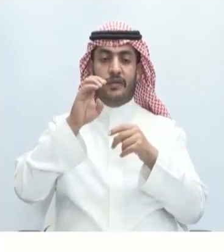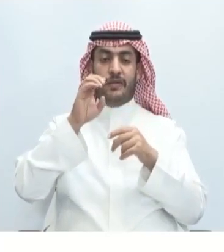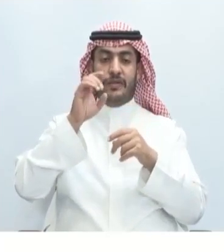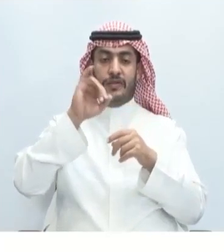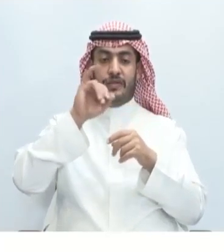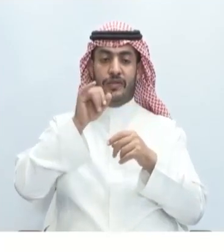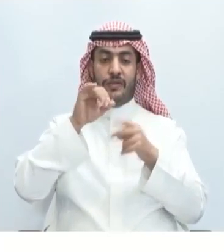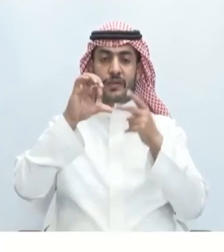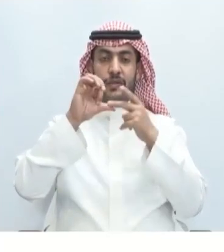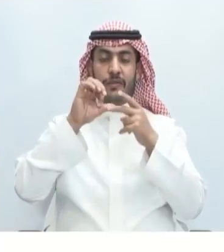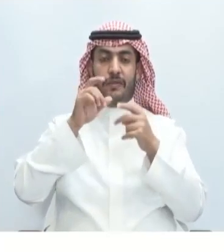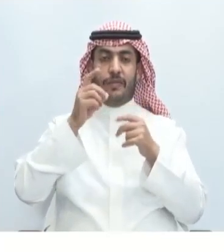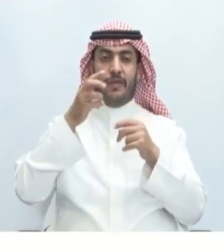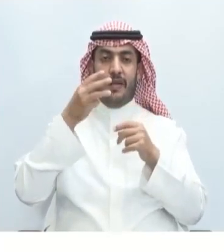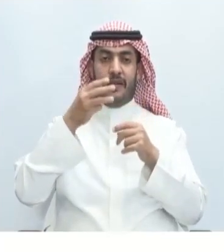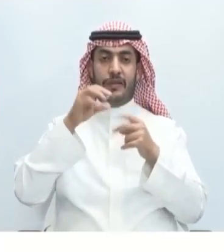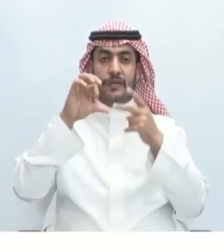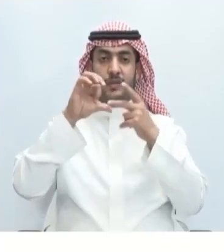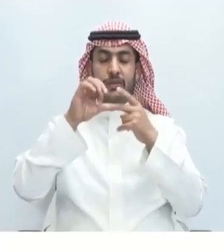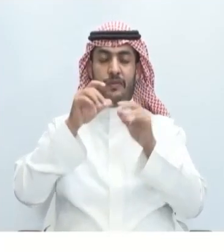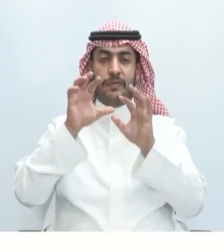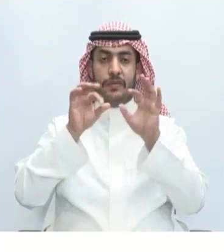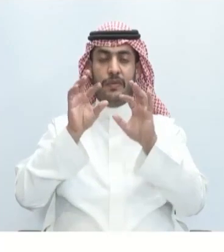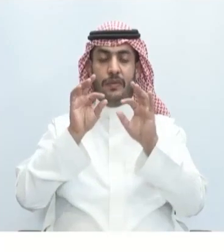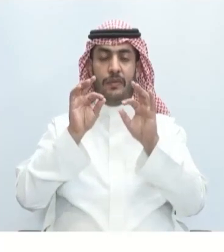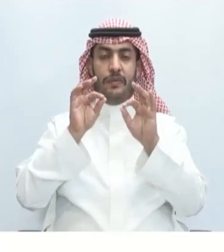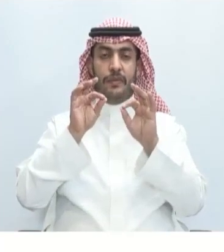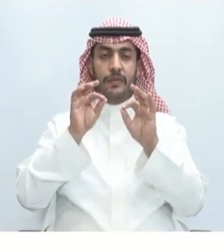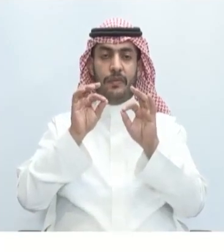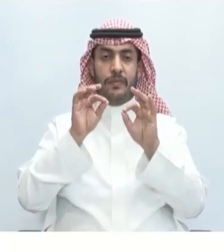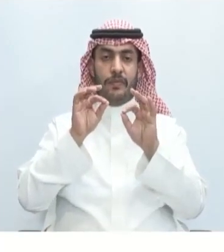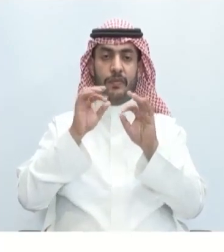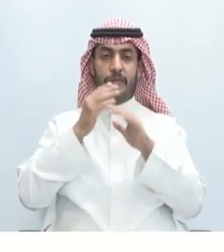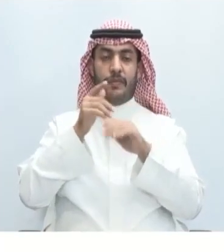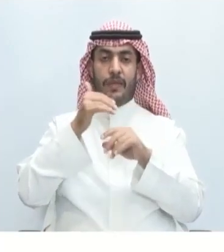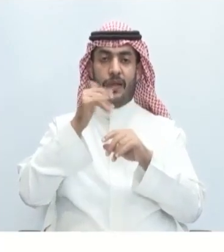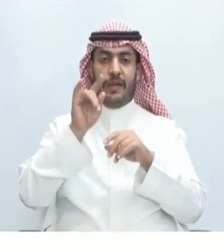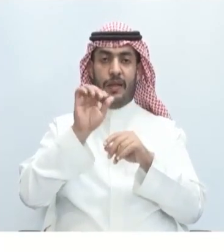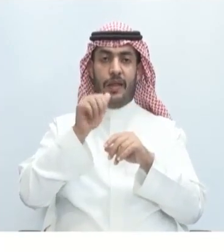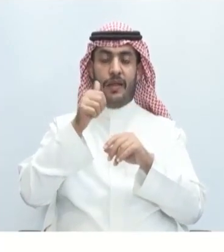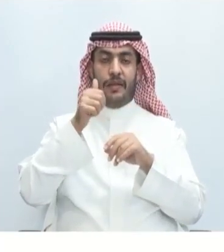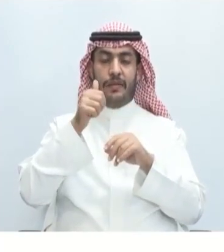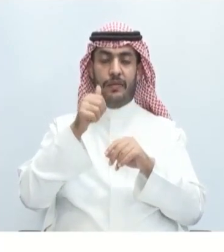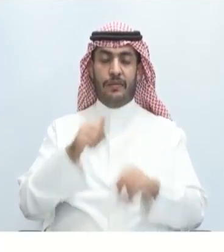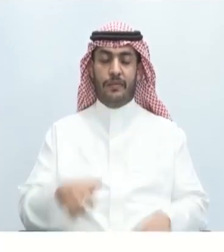حتى اي 29 سنحدد هذه الخلايا